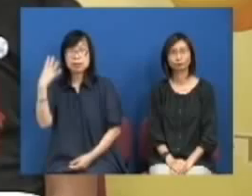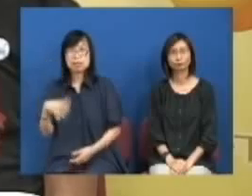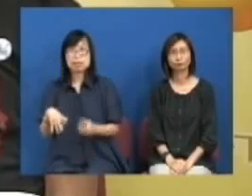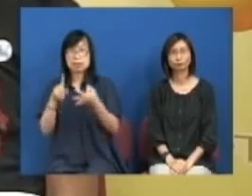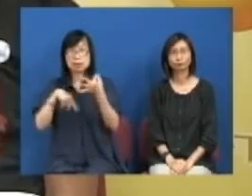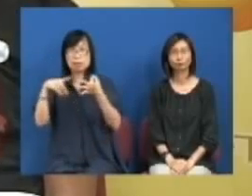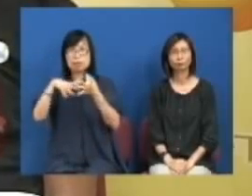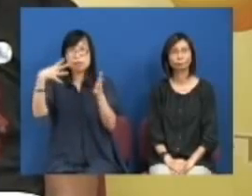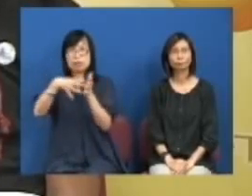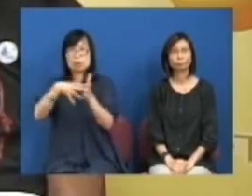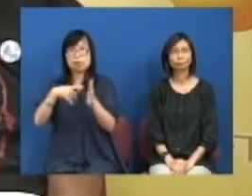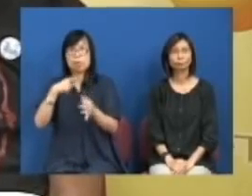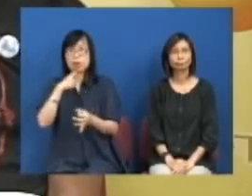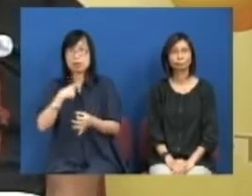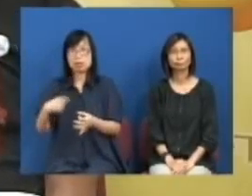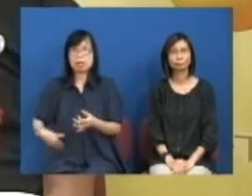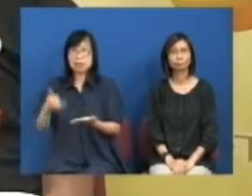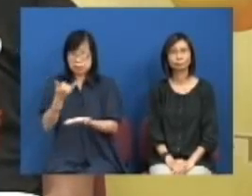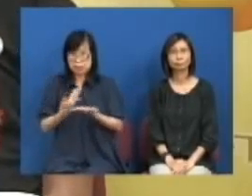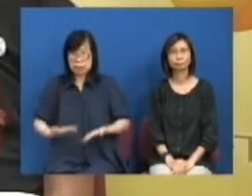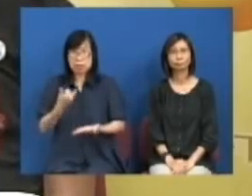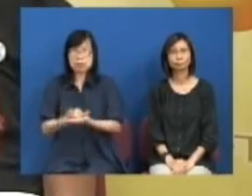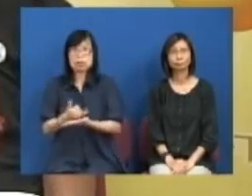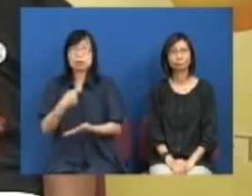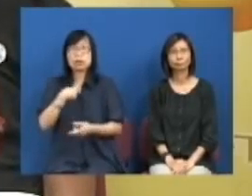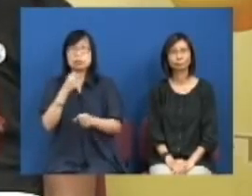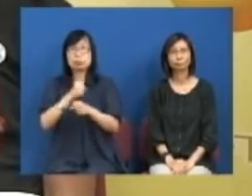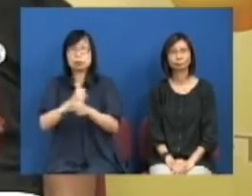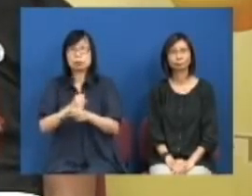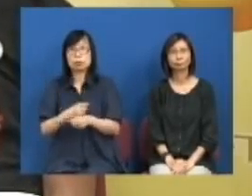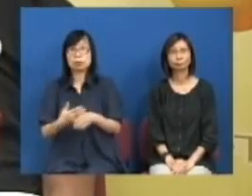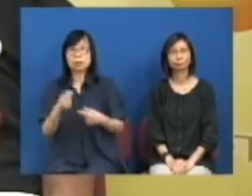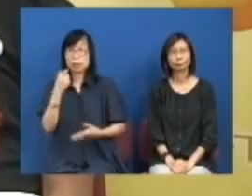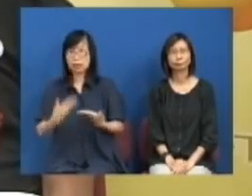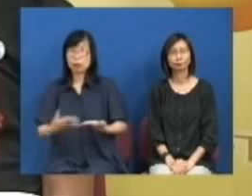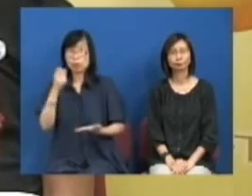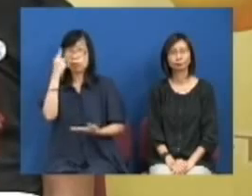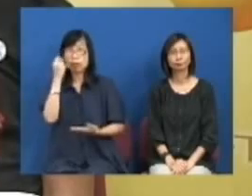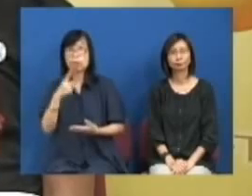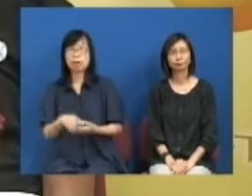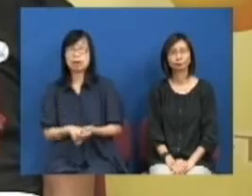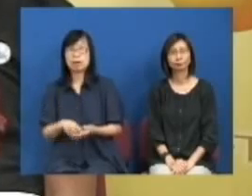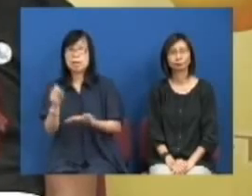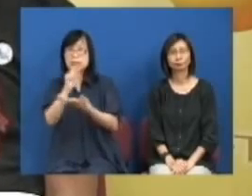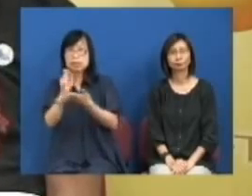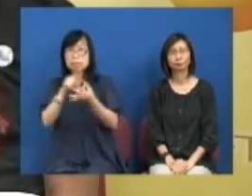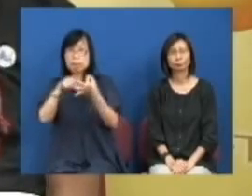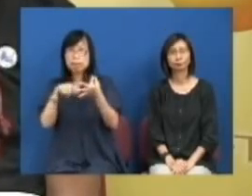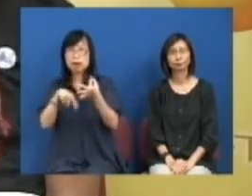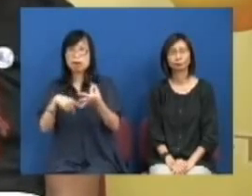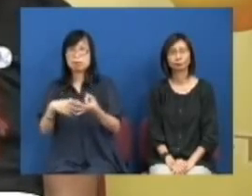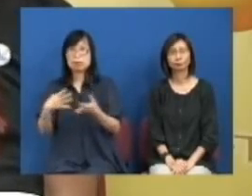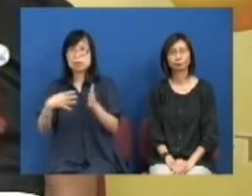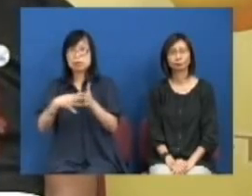定要做，咁死咗都要做啊！而家即係譬如間今年有個好奇怪的例子，就係即係六四嘅簽名嗰度咧，司徒華有簽，不過就卡住